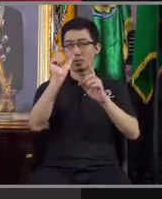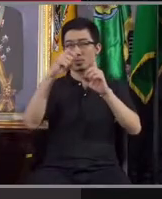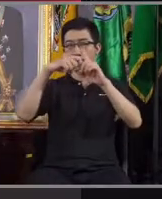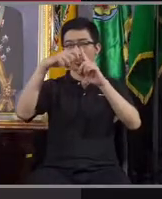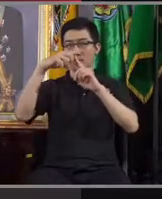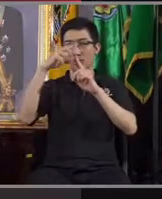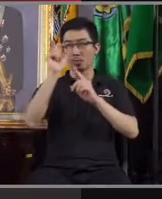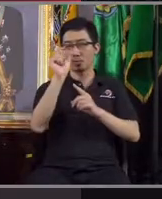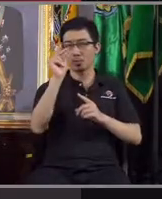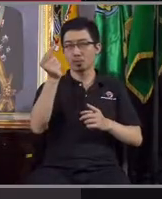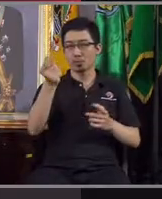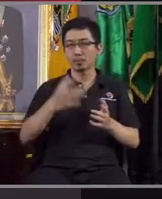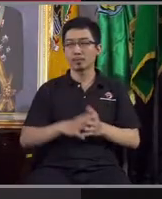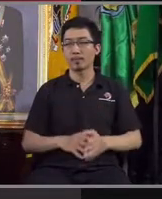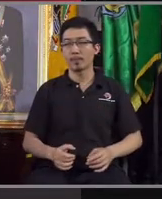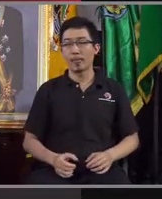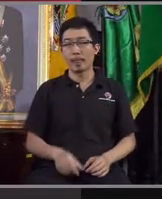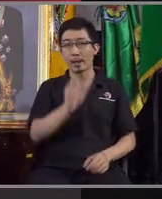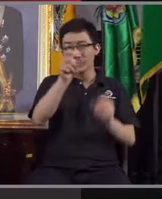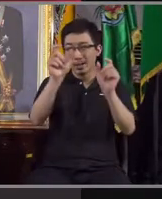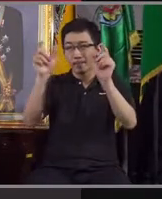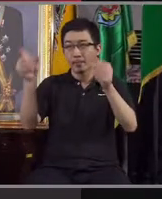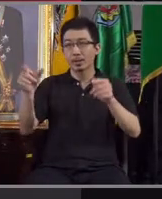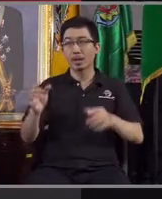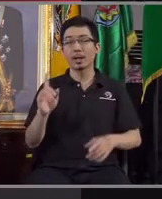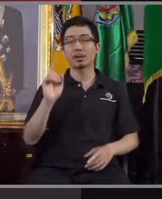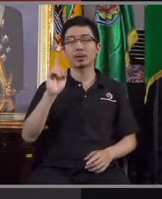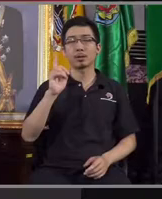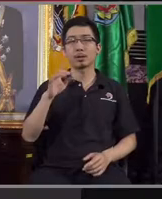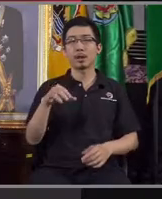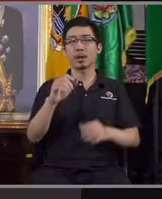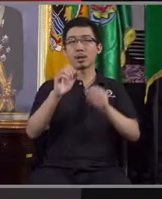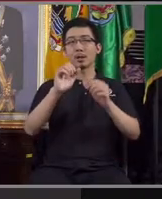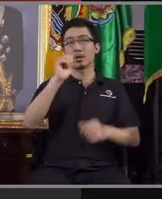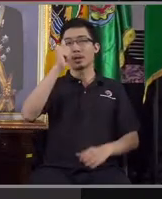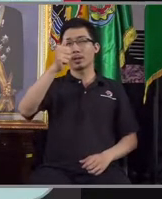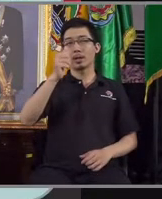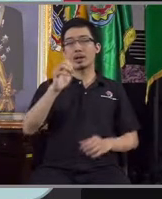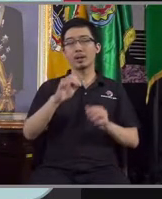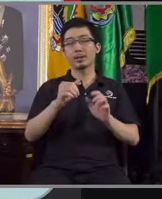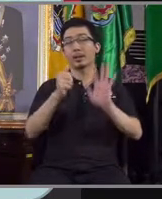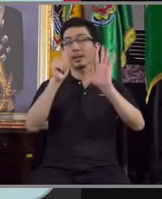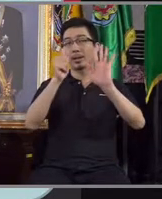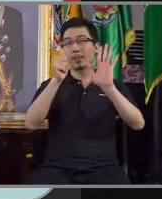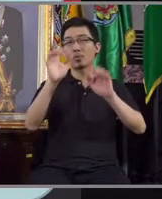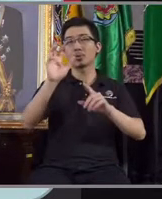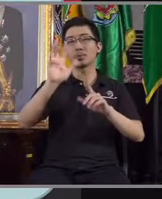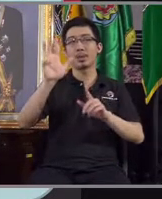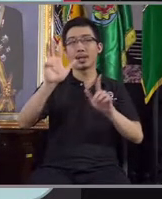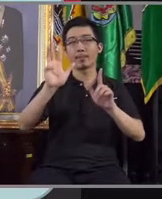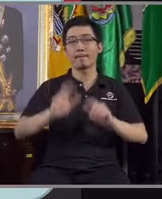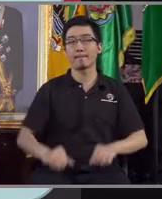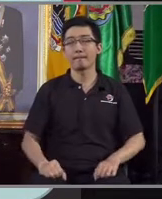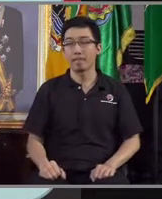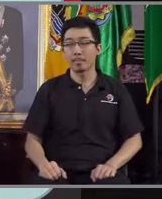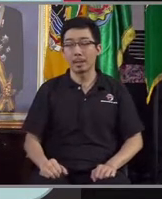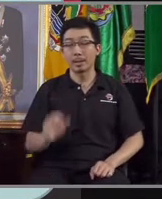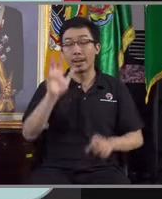Ternyata ada kira-kira sekitar 69. Selain 69,9